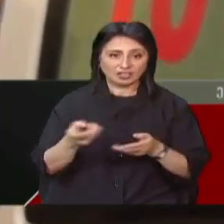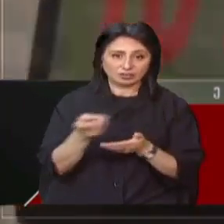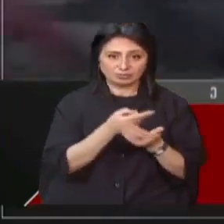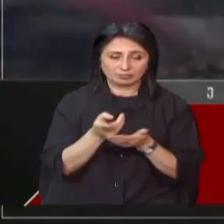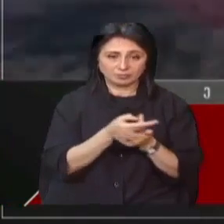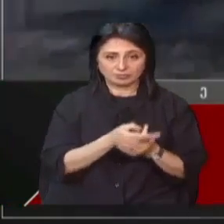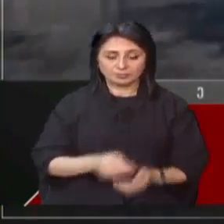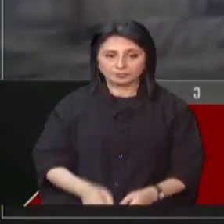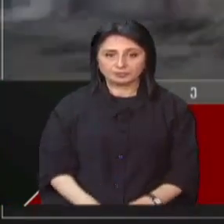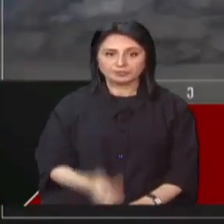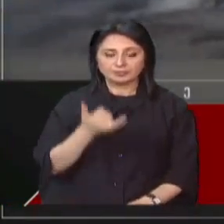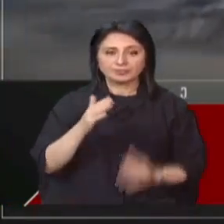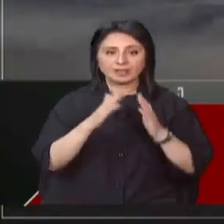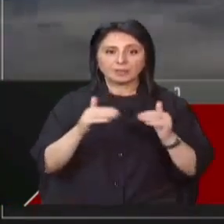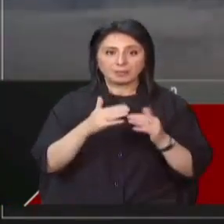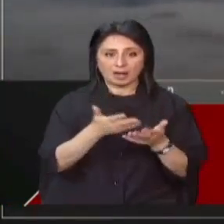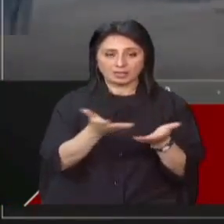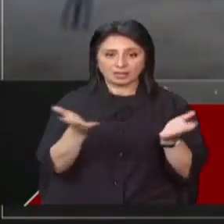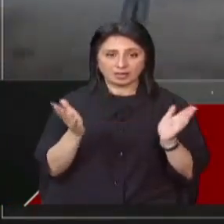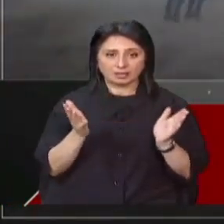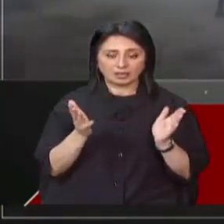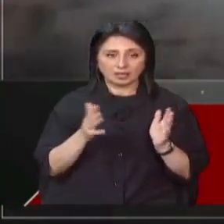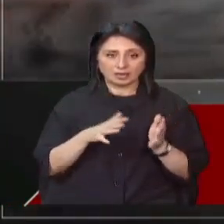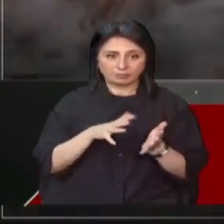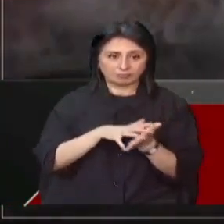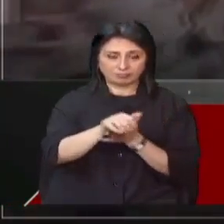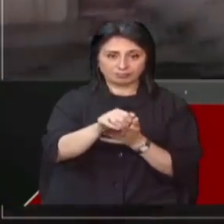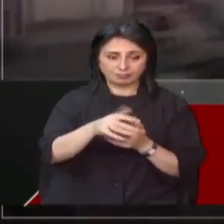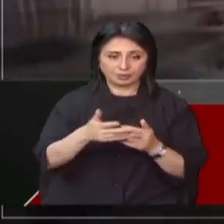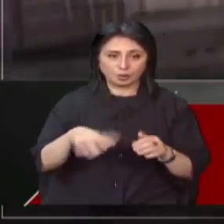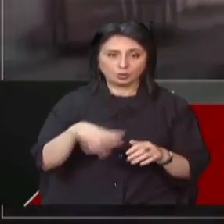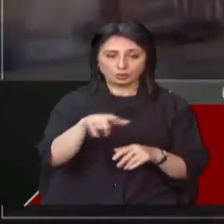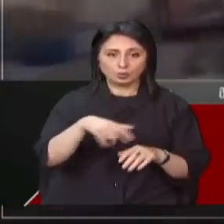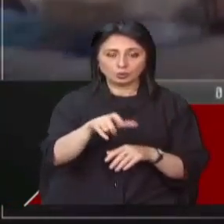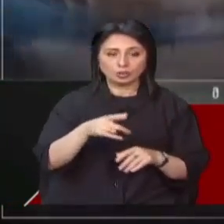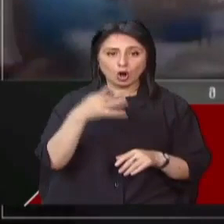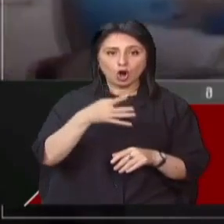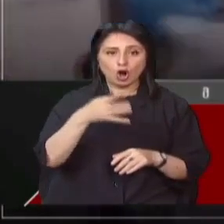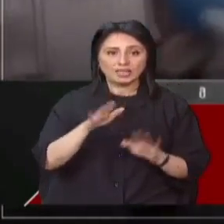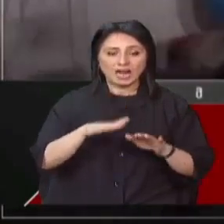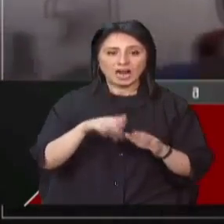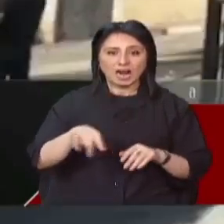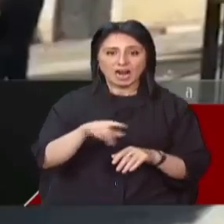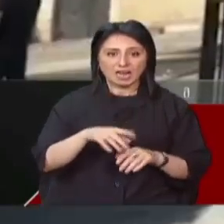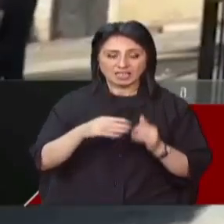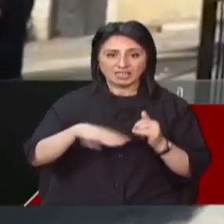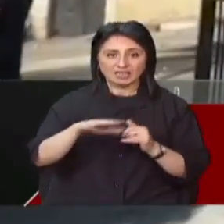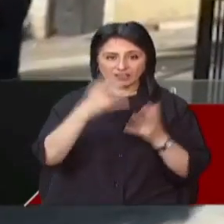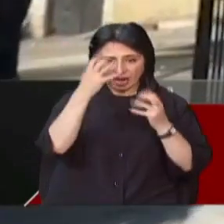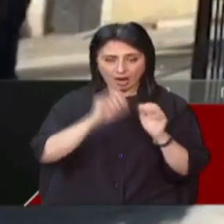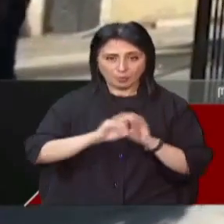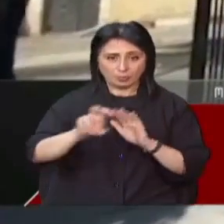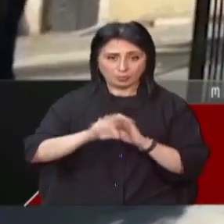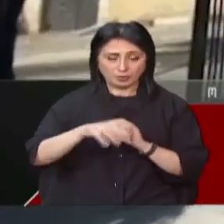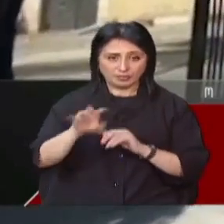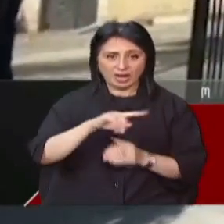შემოყვავს. Დღეს ბანაკი ასე გამოიყურება დარბეული და გადათხრილი ქუჩებით. 4000-მდე ადგილობრივმა ტერიტორია ხამითვე დატოვა